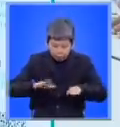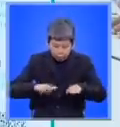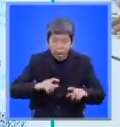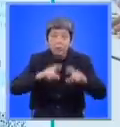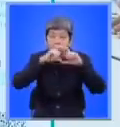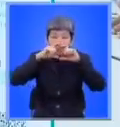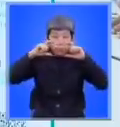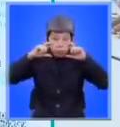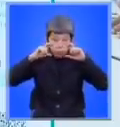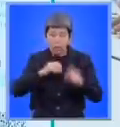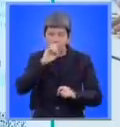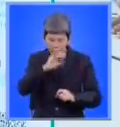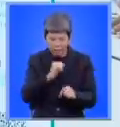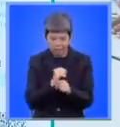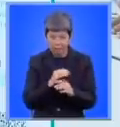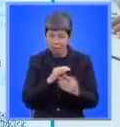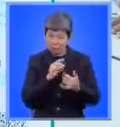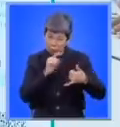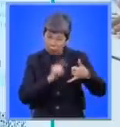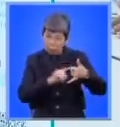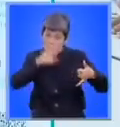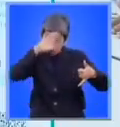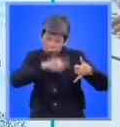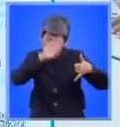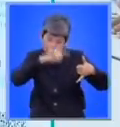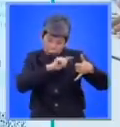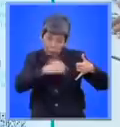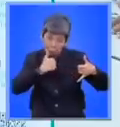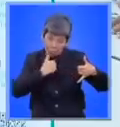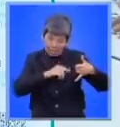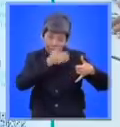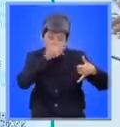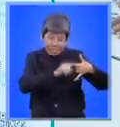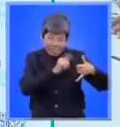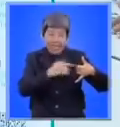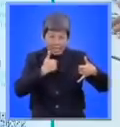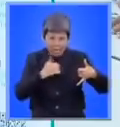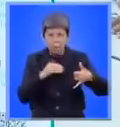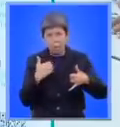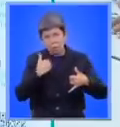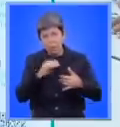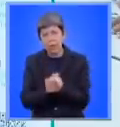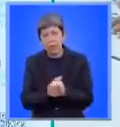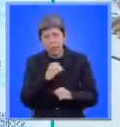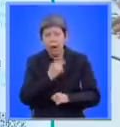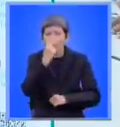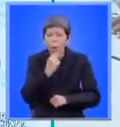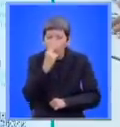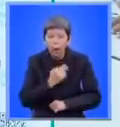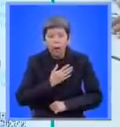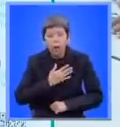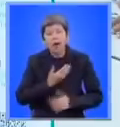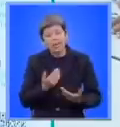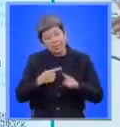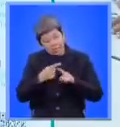แต่กลุ่มเสี่ยงต้องเน้นย้ำนะคะว่ากลุ่มเสี่ยงที่ยังคงเป็นดับต้นๆที่จะใช้หน้ากากอนามัยก็คือกลุ่มที่มีอาการไข้หวัดเจ็บป่วยก